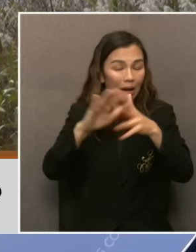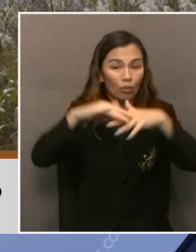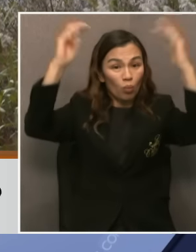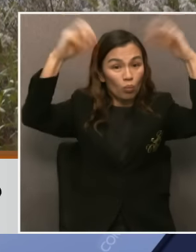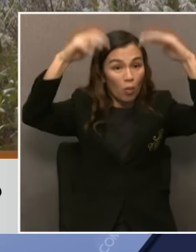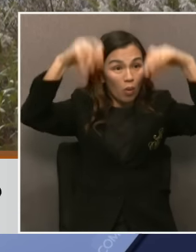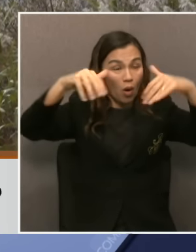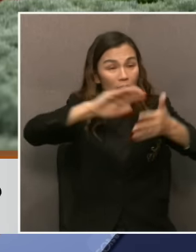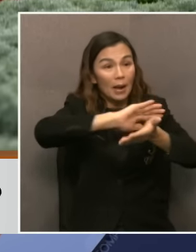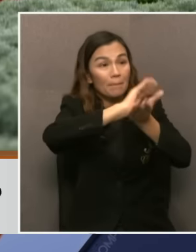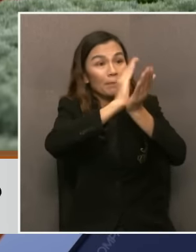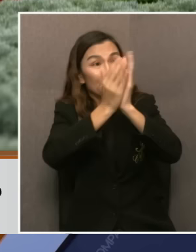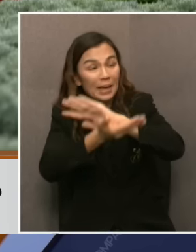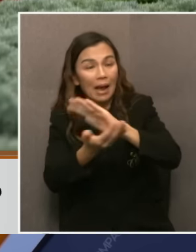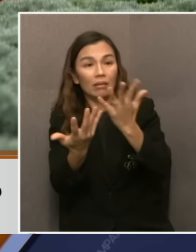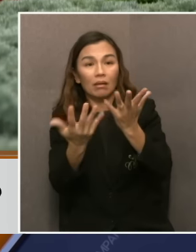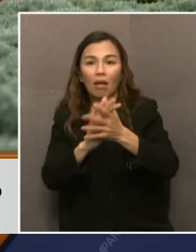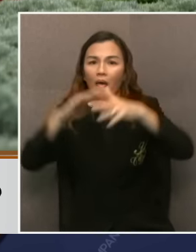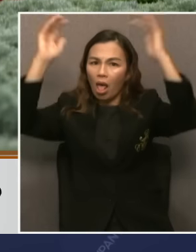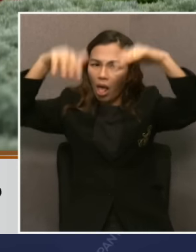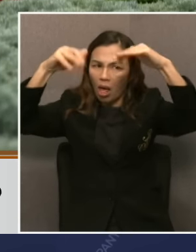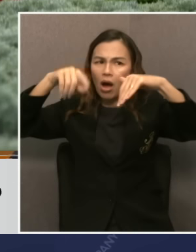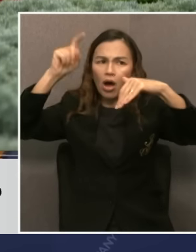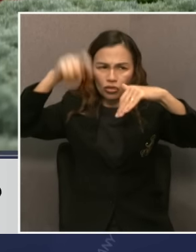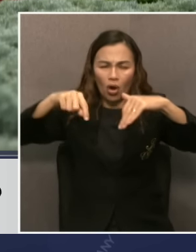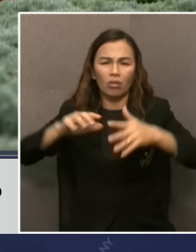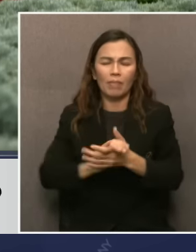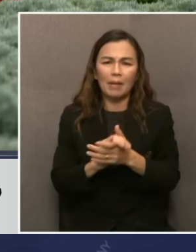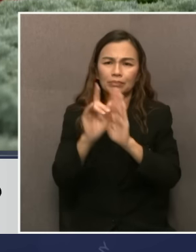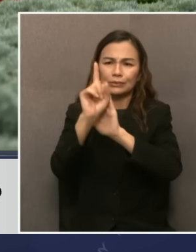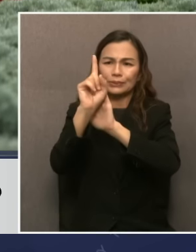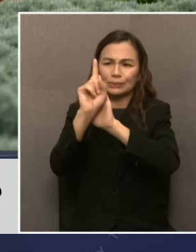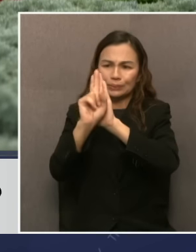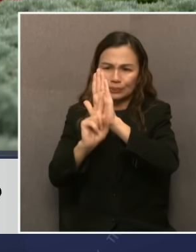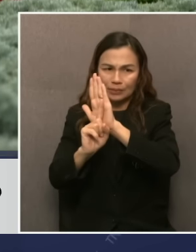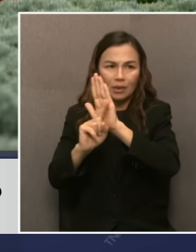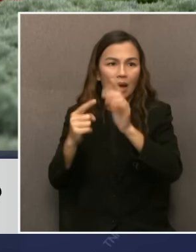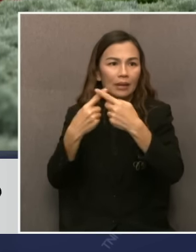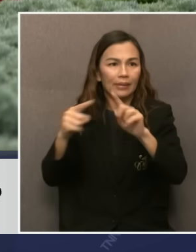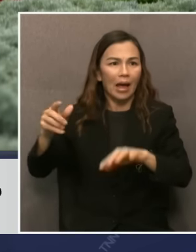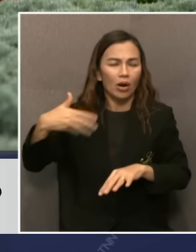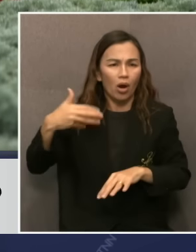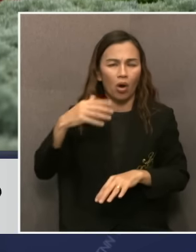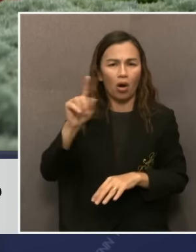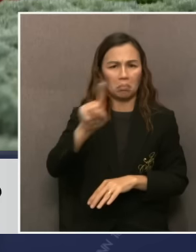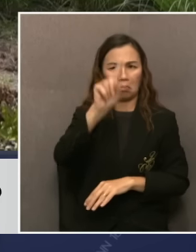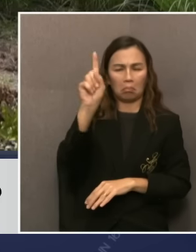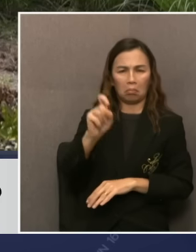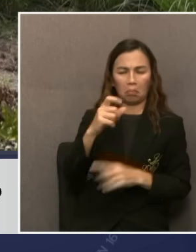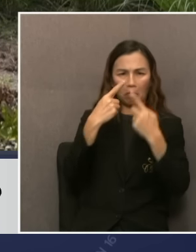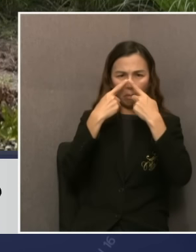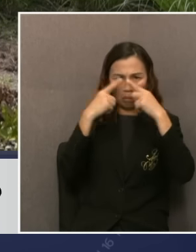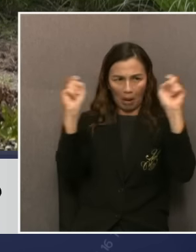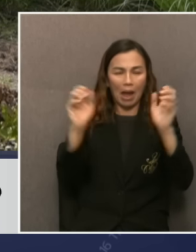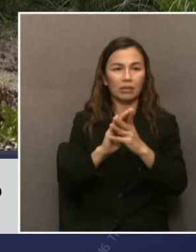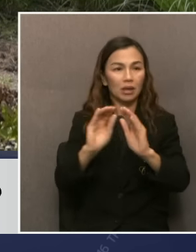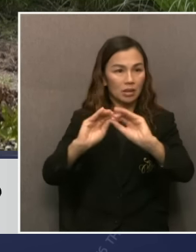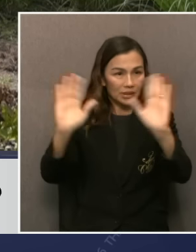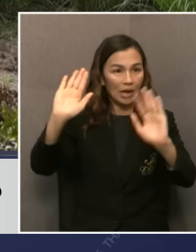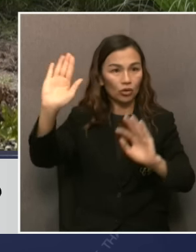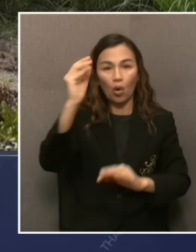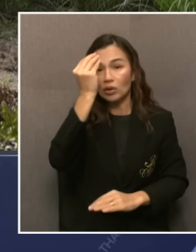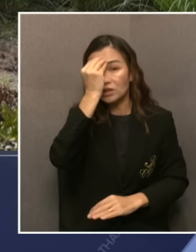จะเข้าลานินญาแล้วด้วยซ้ำมันควรจะเย็นแต่มันดันไม่เย็น ค่ะ เพราะฉะนั้นผลกระทบเนี่ยมันก็ส่งอย่างชัดเจนต่อญี่ปุ่น